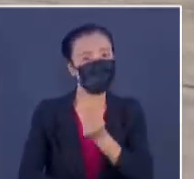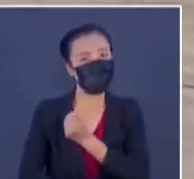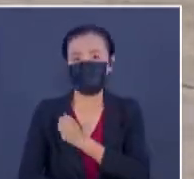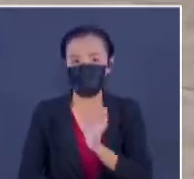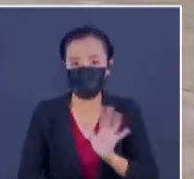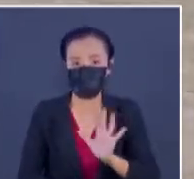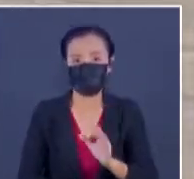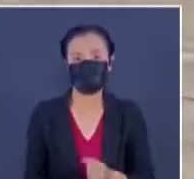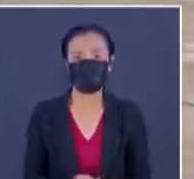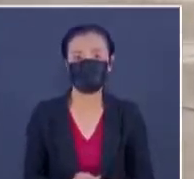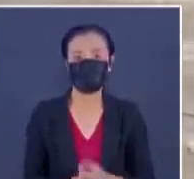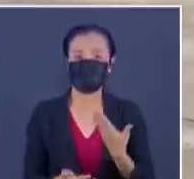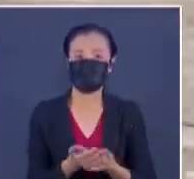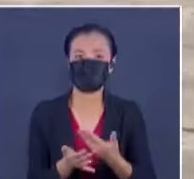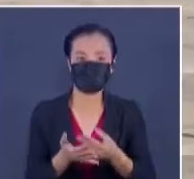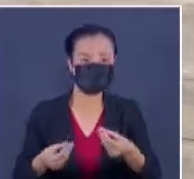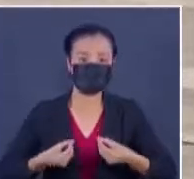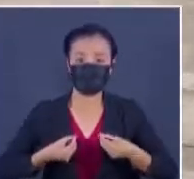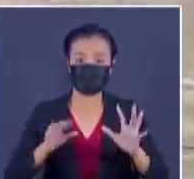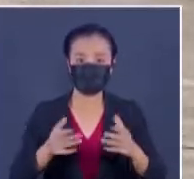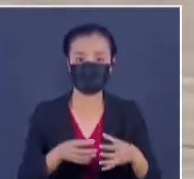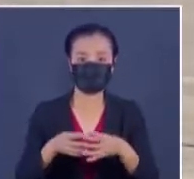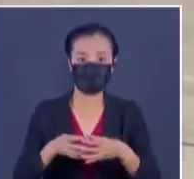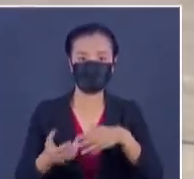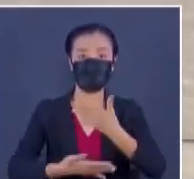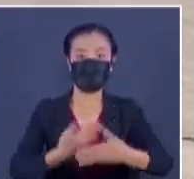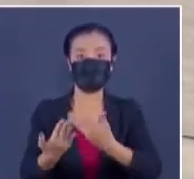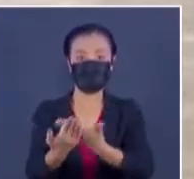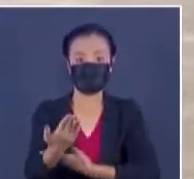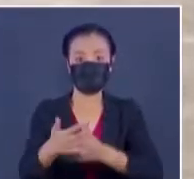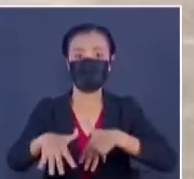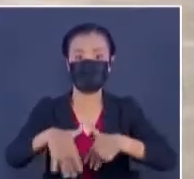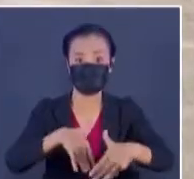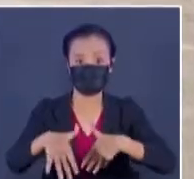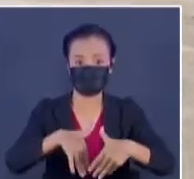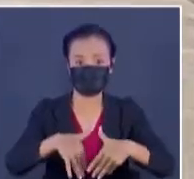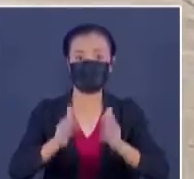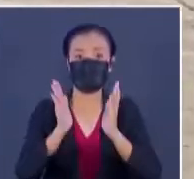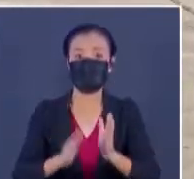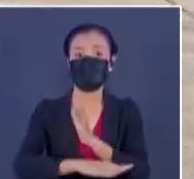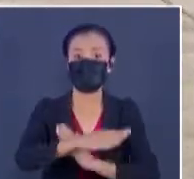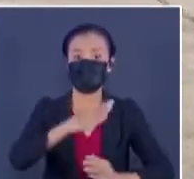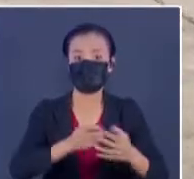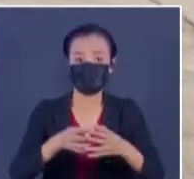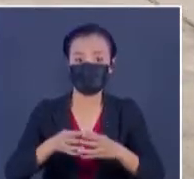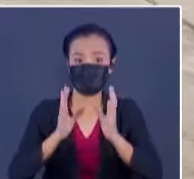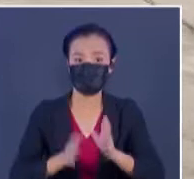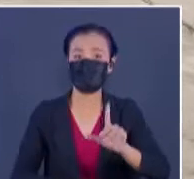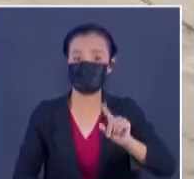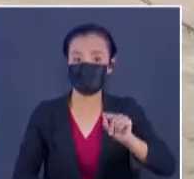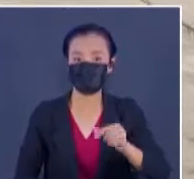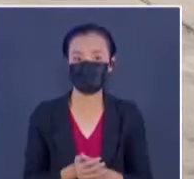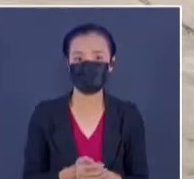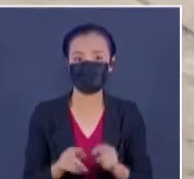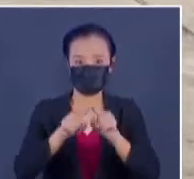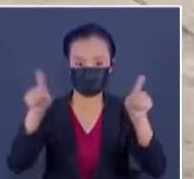งๆนะครับคงจะไม่ได้เงินครับกลุ่มผู้ค้าลอตเตอรี่ครับมีทั้งประชาชนทั่วไปและคนพิการรวมตัวกันกว่า20คนครับเดินถือ